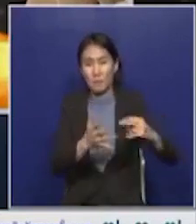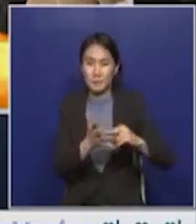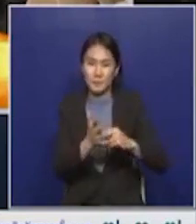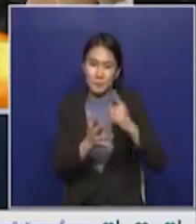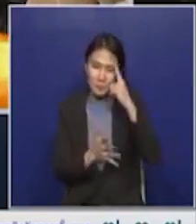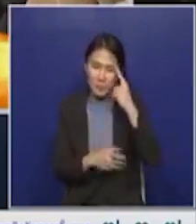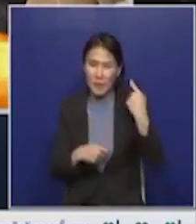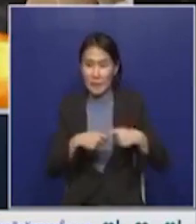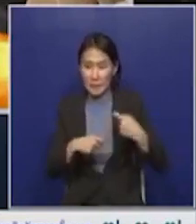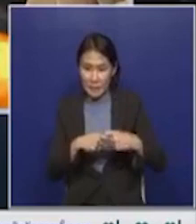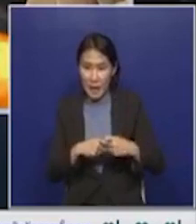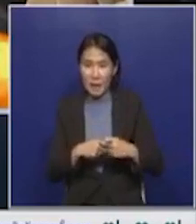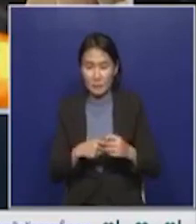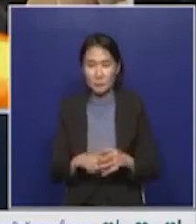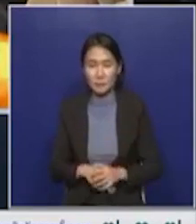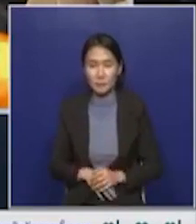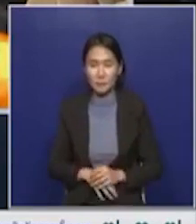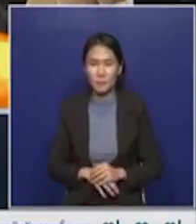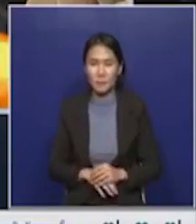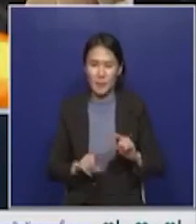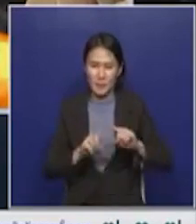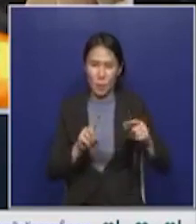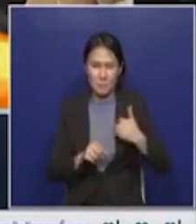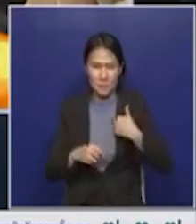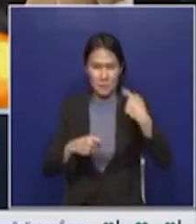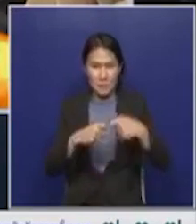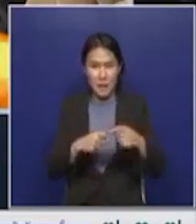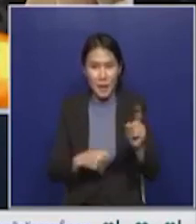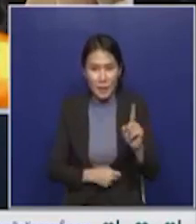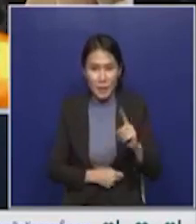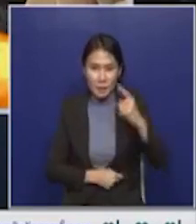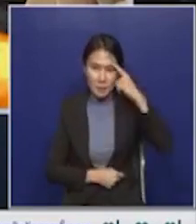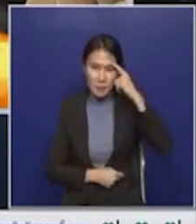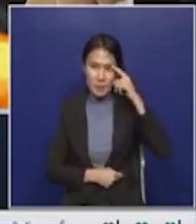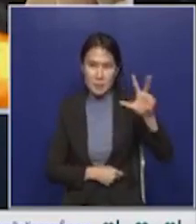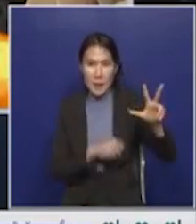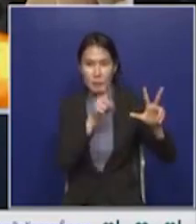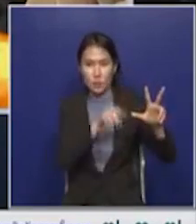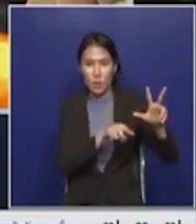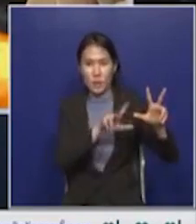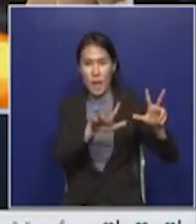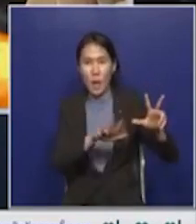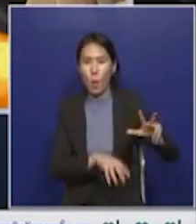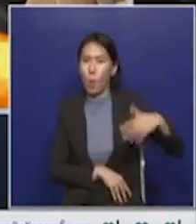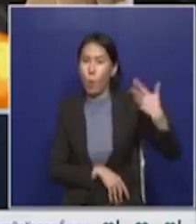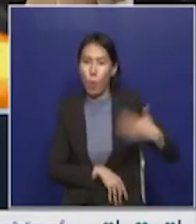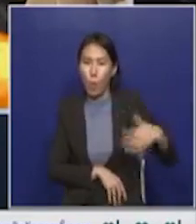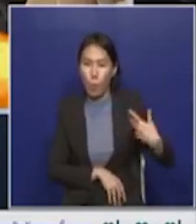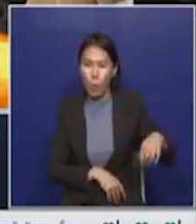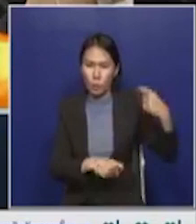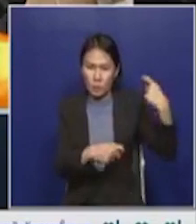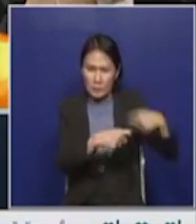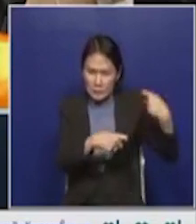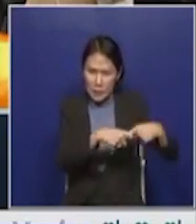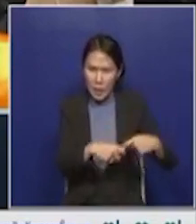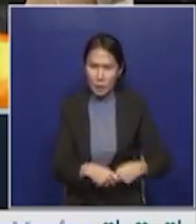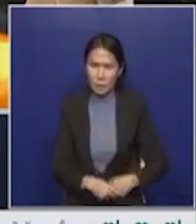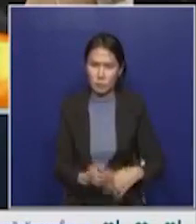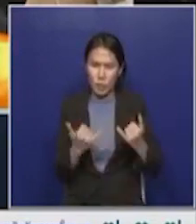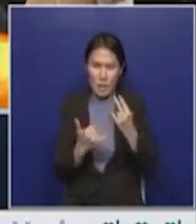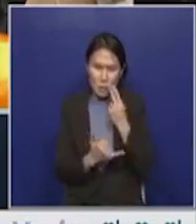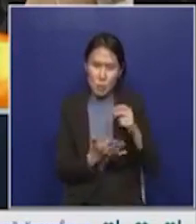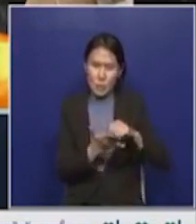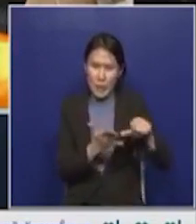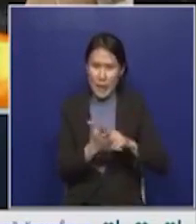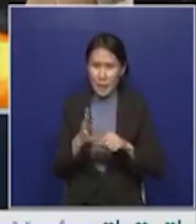นี้มันก็ยากแล้วนะครับอีกส่วนนึงจากว่าก็คือใช้สารใส่ 5ยากกว่าเดิมอีกและนี่คือแก้ 2ลูก 5